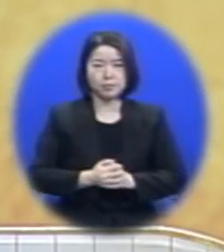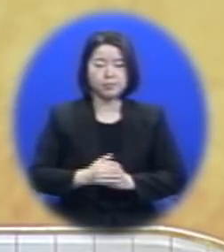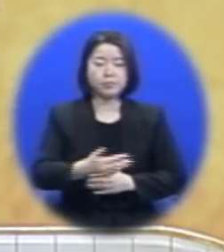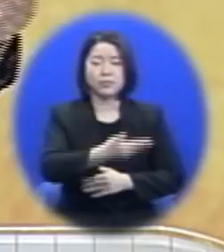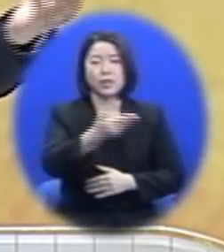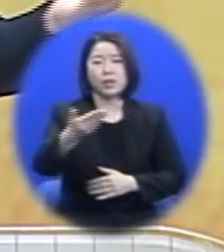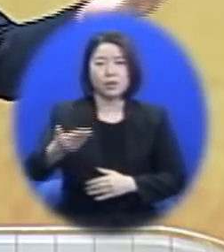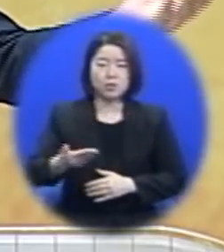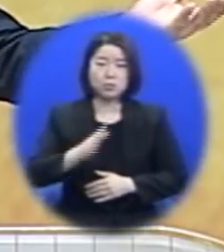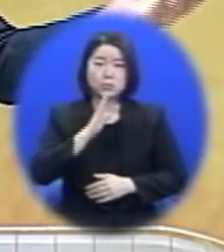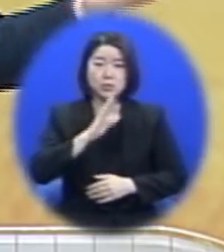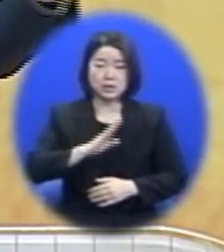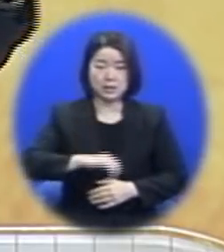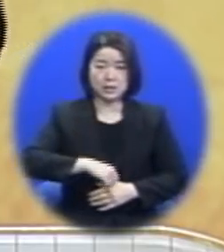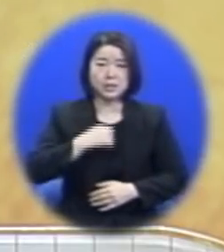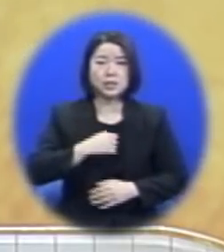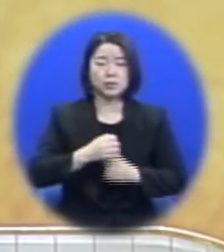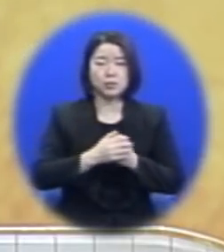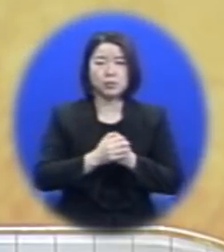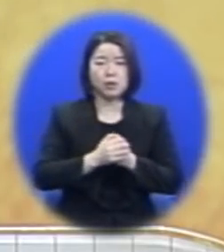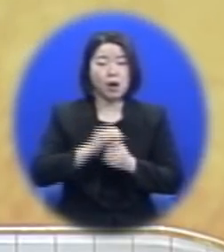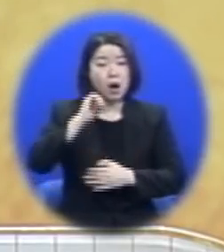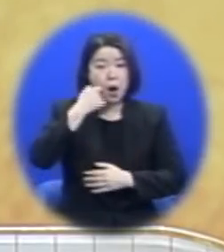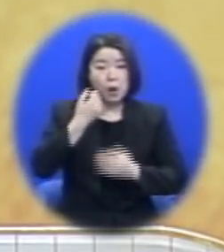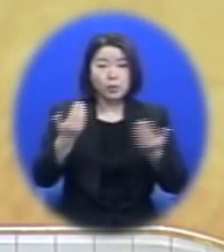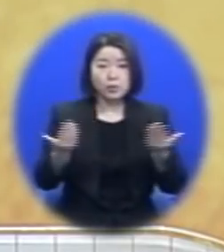여러분, 실제로 얼마나 어려운 일이 많으세요?